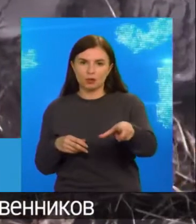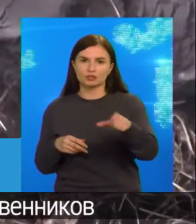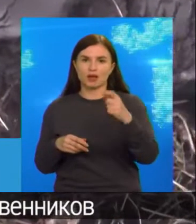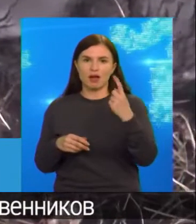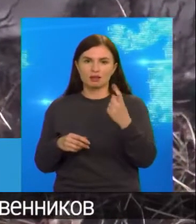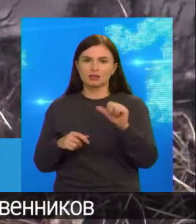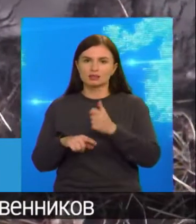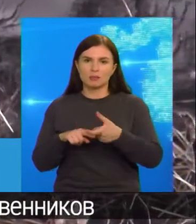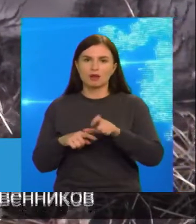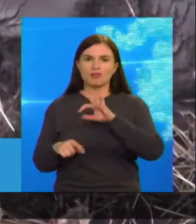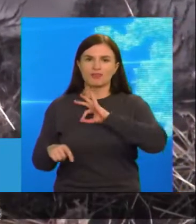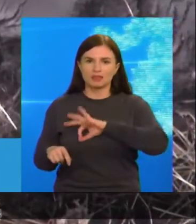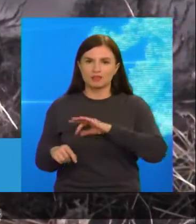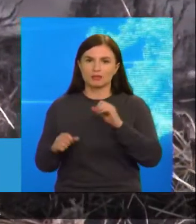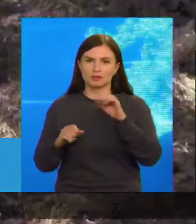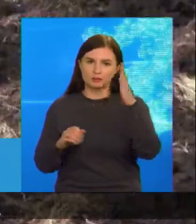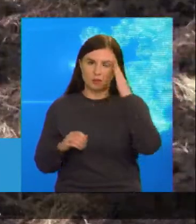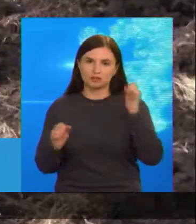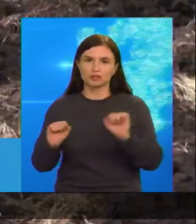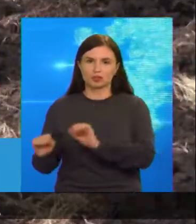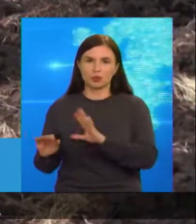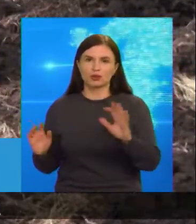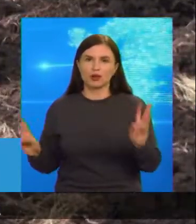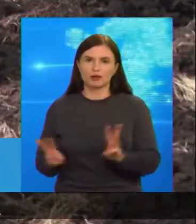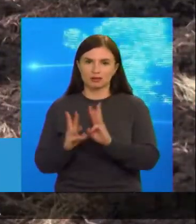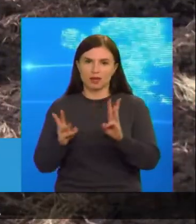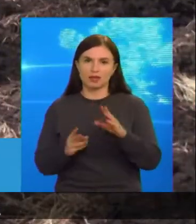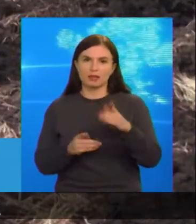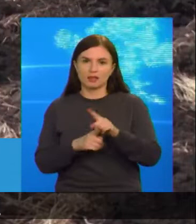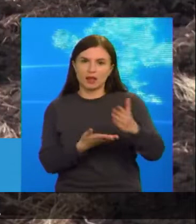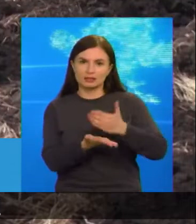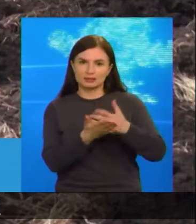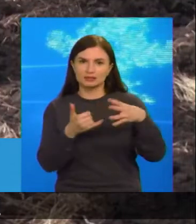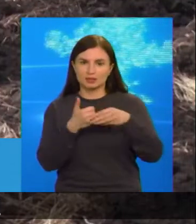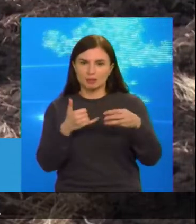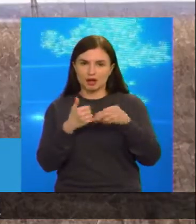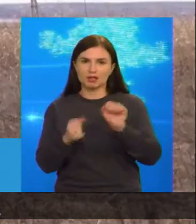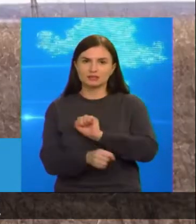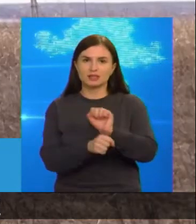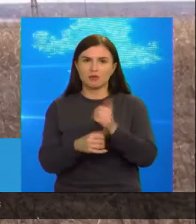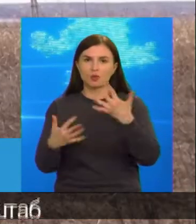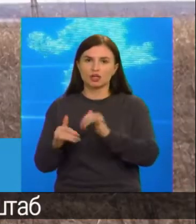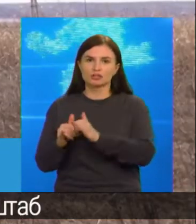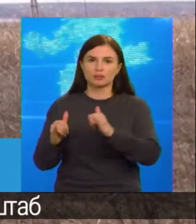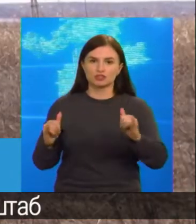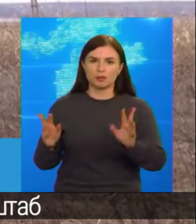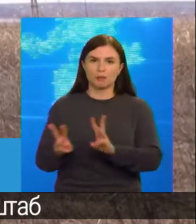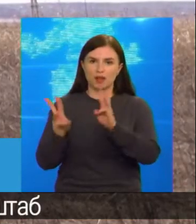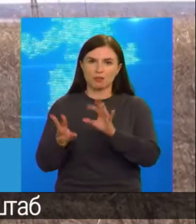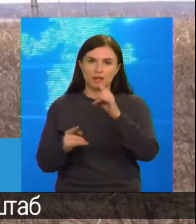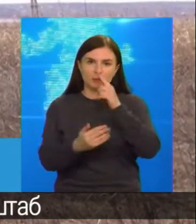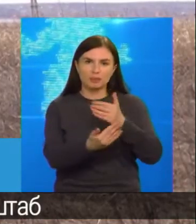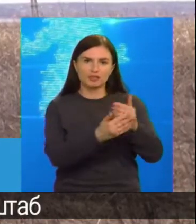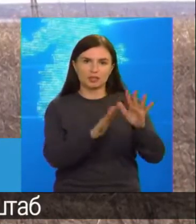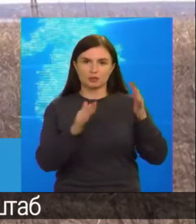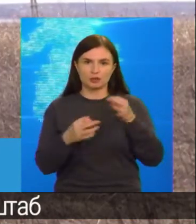действенных и доступных способов защиты от огня. Вспаханная земля останавливает уже распространившееся пламя и не позволяет близко подойти к лесу и